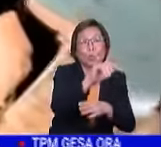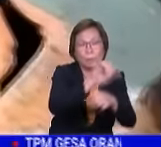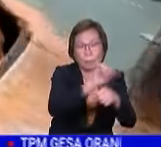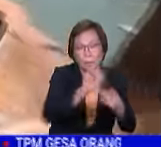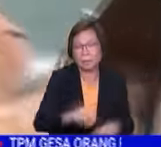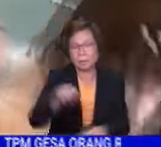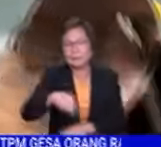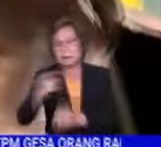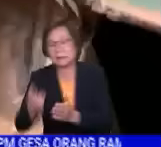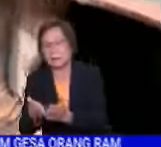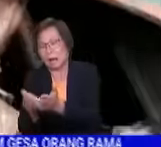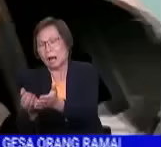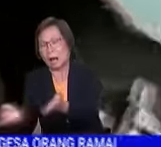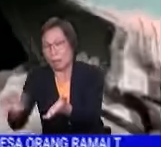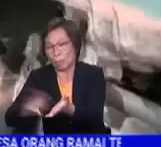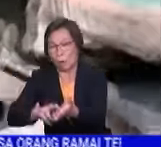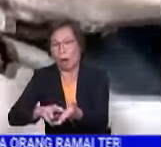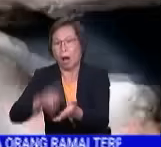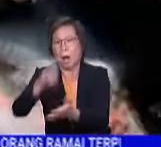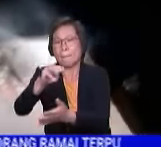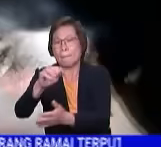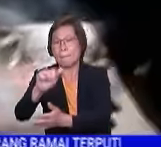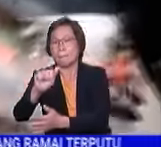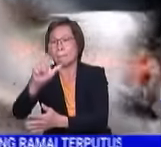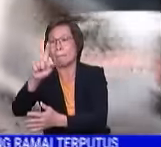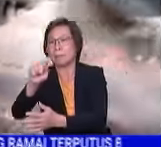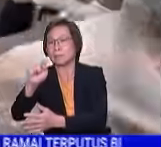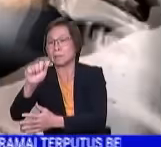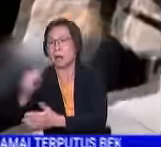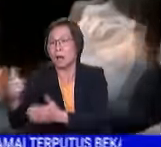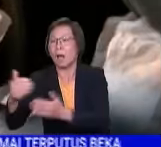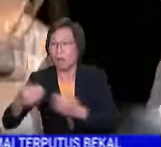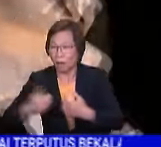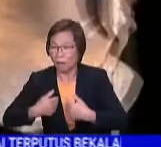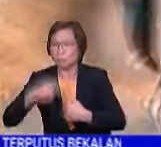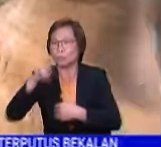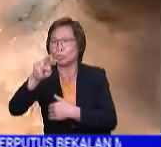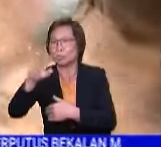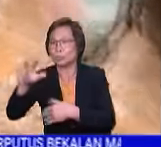MV Galapagos berdaftar di Malta membawa 23 kru.